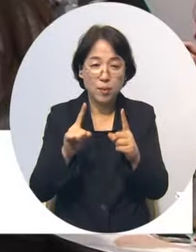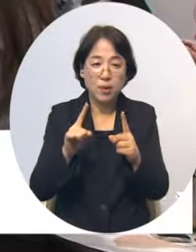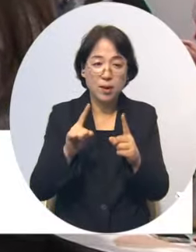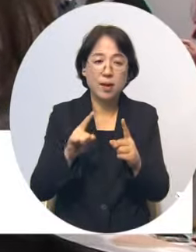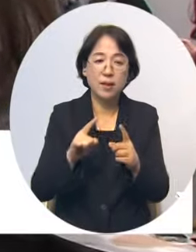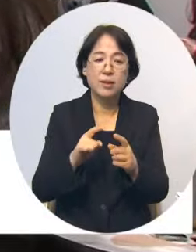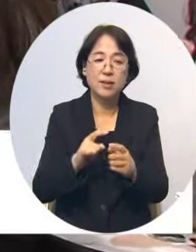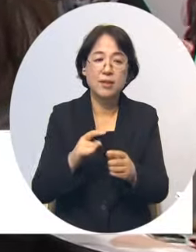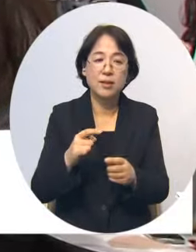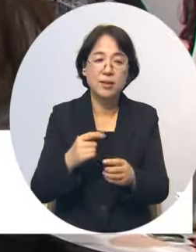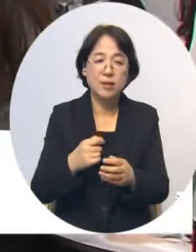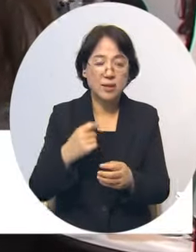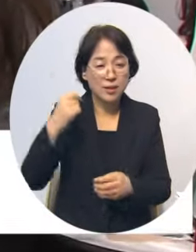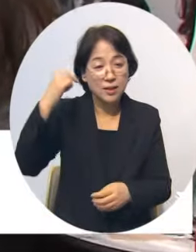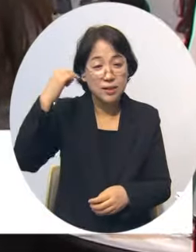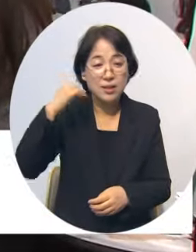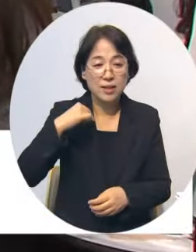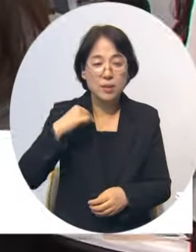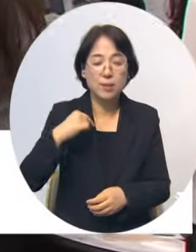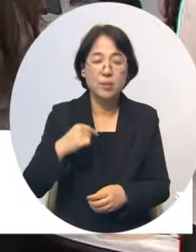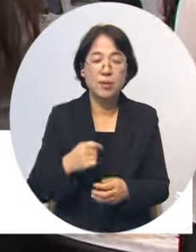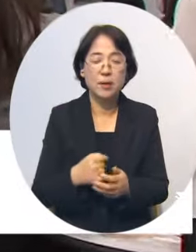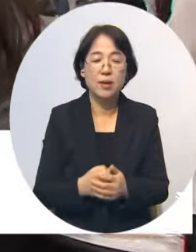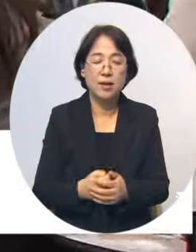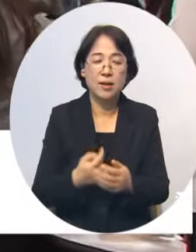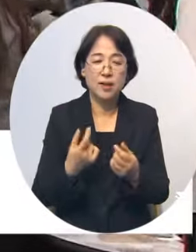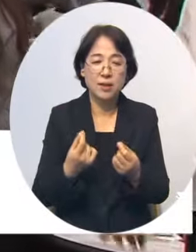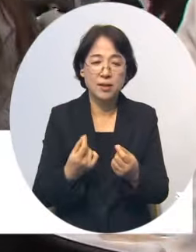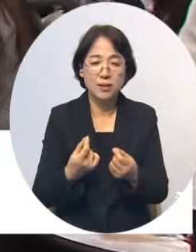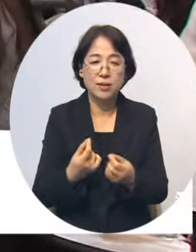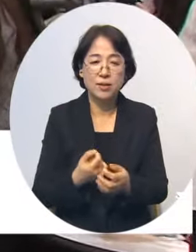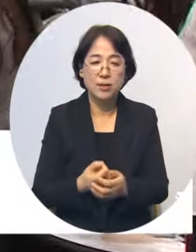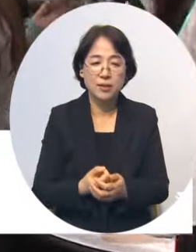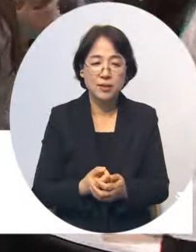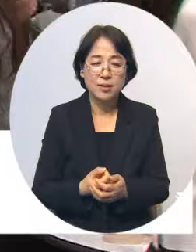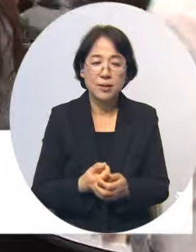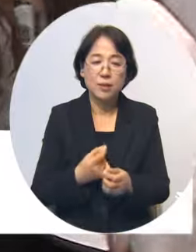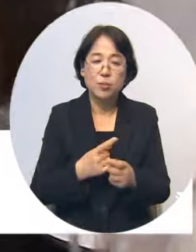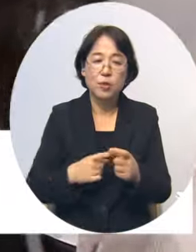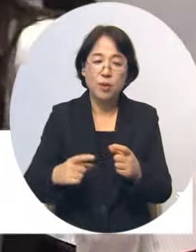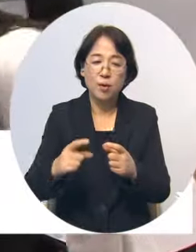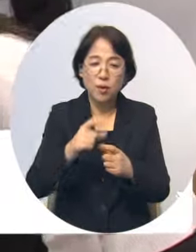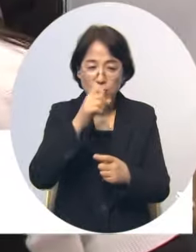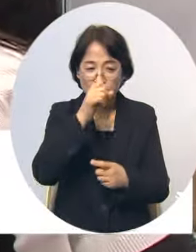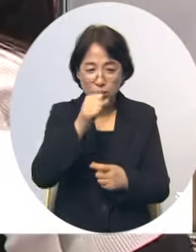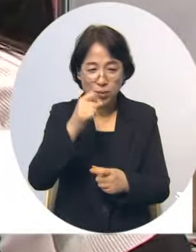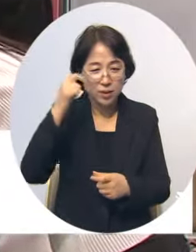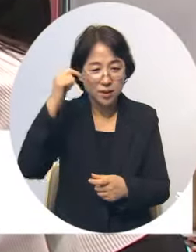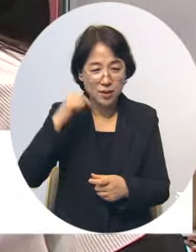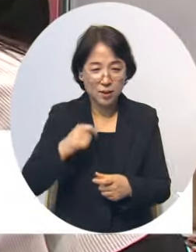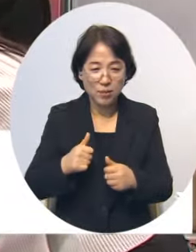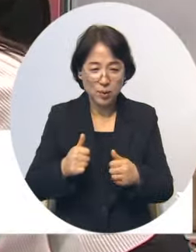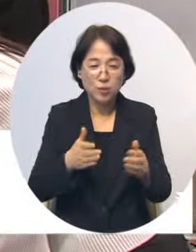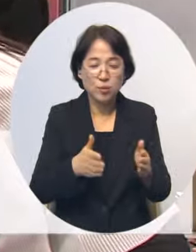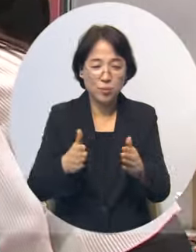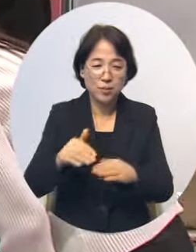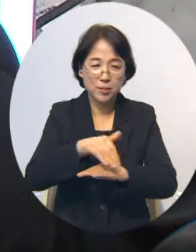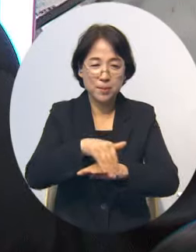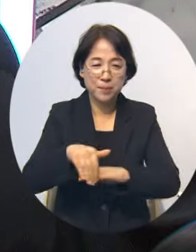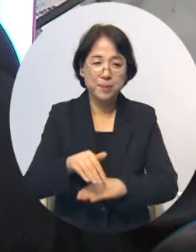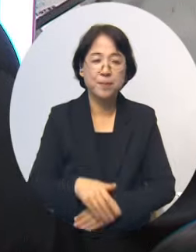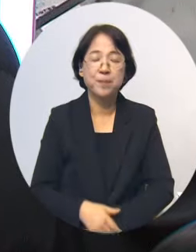일부 쪽에서는 다시 회복되는 것들을 보이는 거 같아서 그래서 조금은도 긍정적으로 보고 저도 열심히 준비해보려고 하고